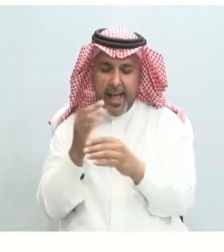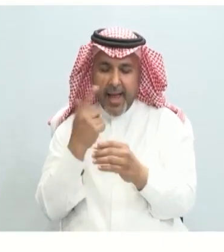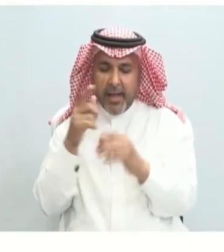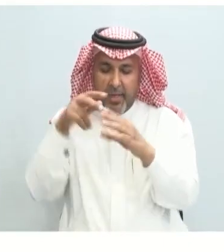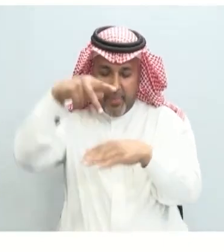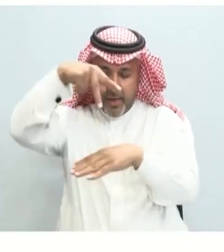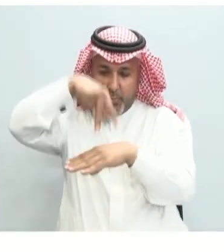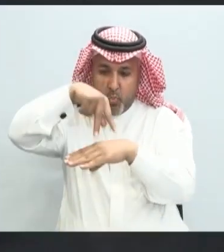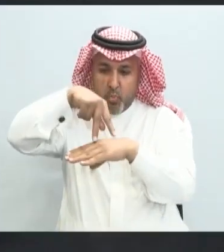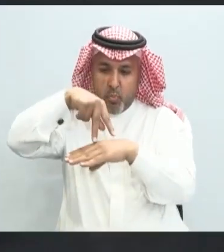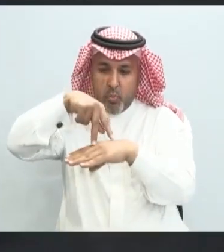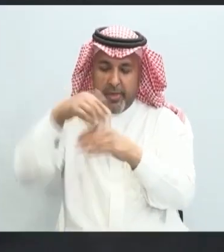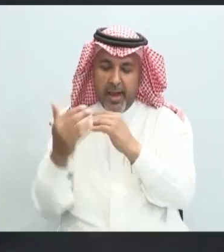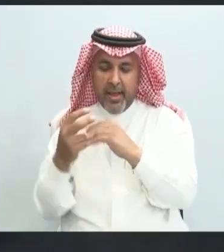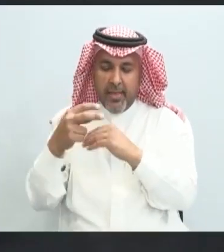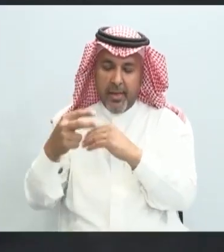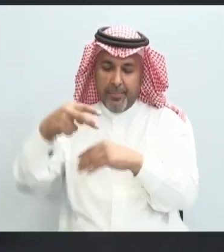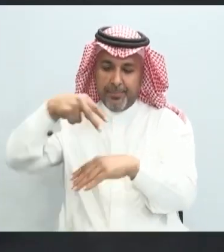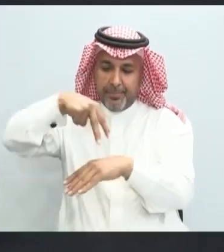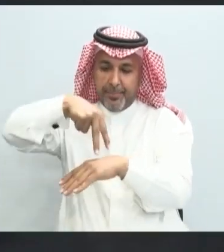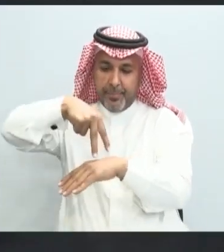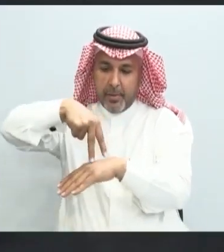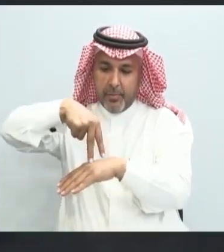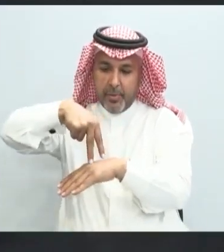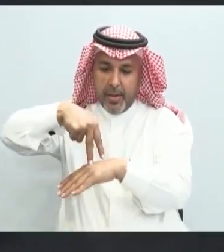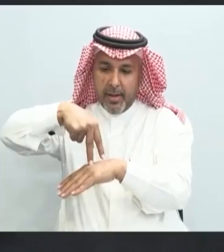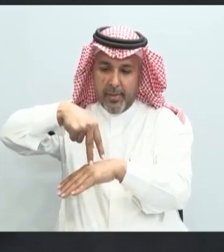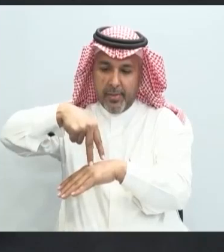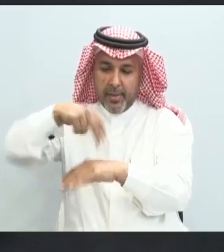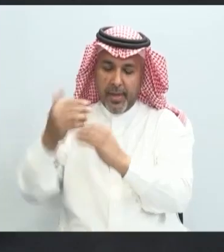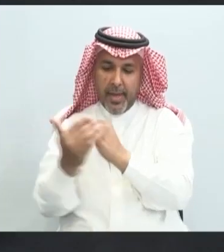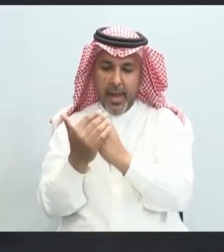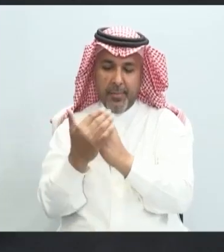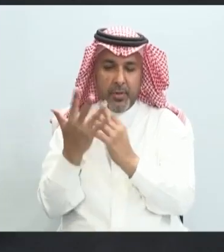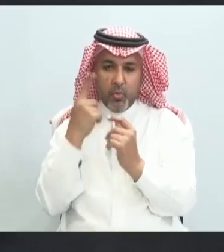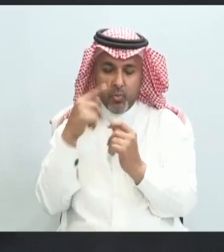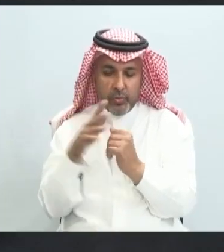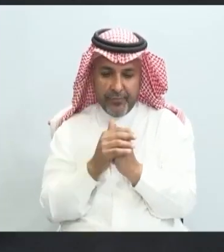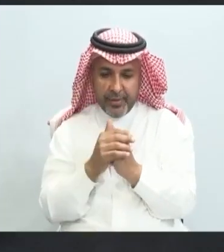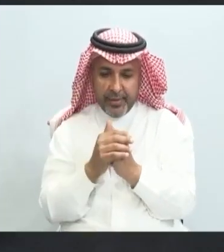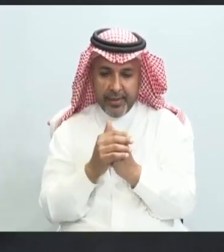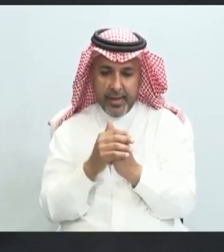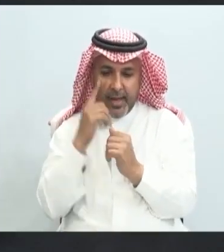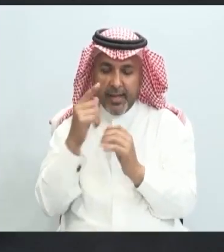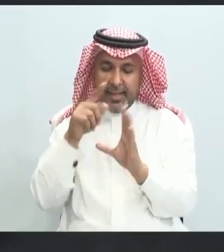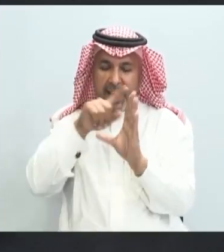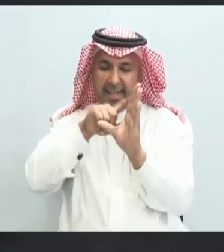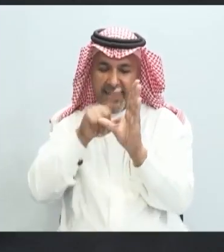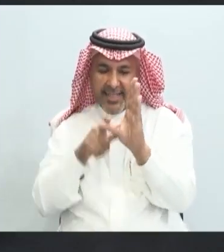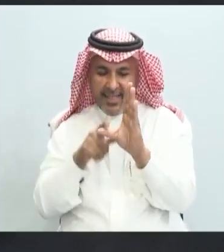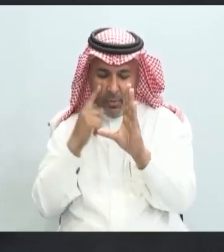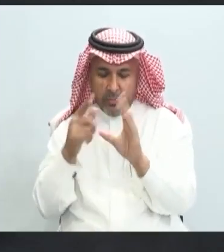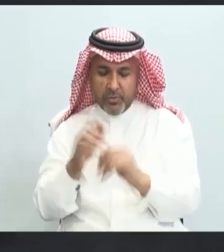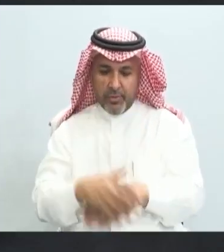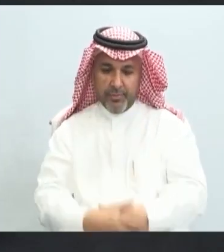كان يعني مو لازم نحل كل الفقرات في هذا المثلث لكن على الاقل خلونا نبدا في كل مثلث من هالحالات هذه ونترك لكم عاد ال